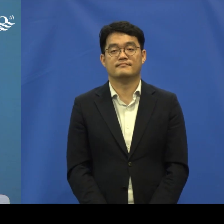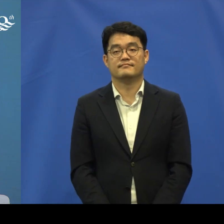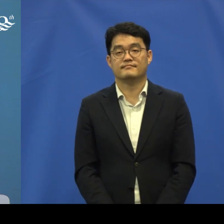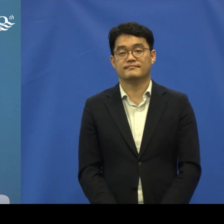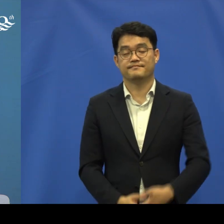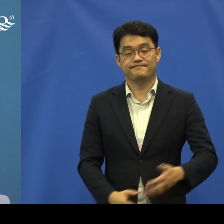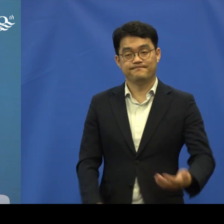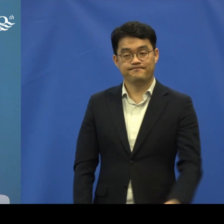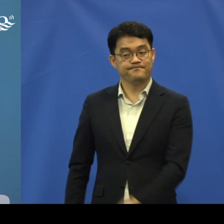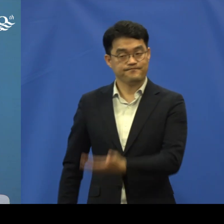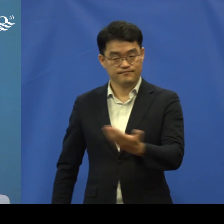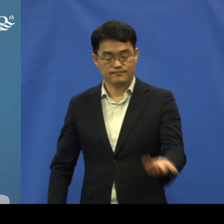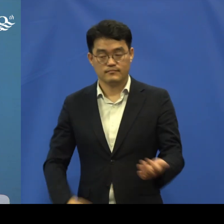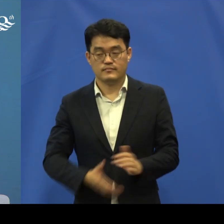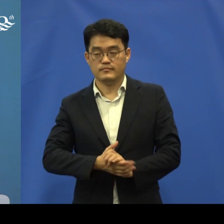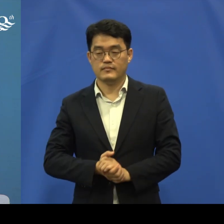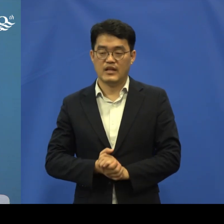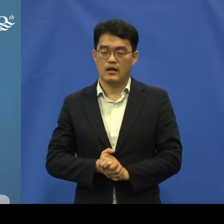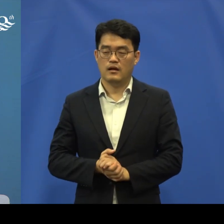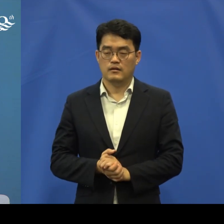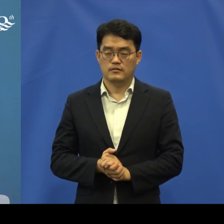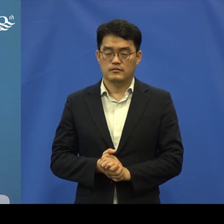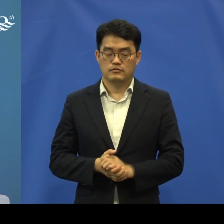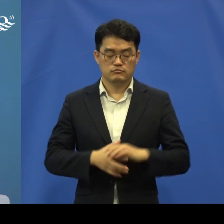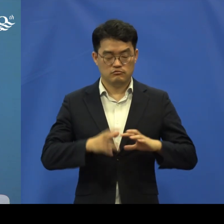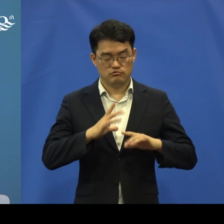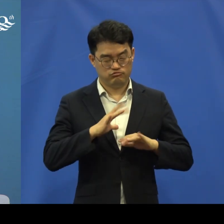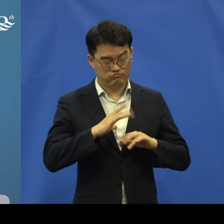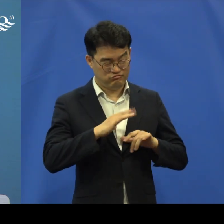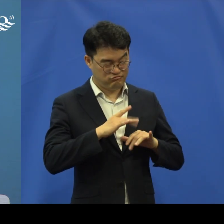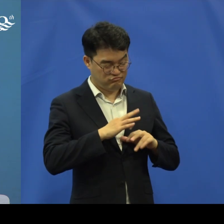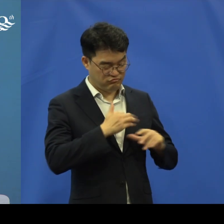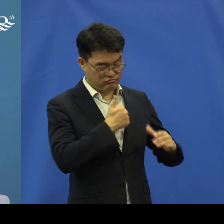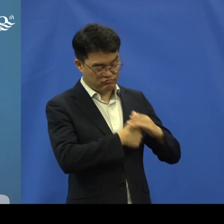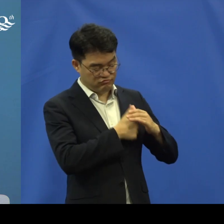보십시오, 여러분. 두려움을 주었던 자들이 도리어